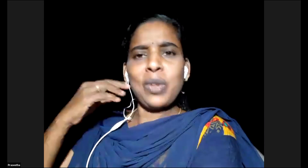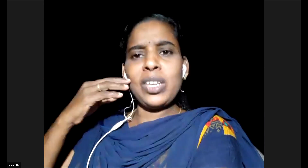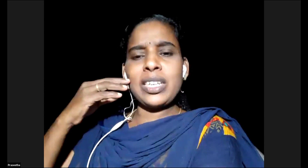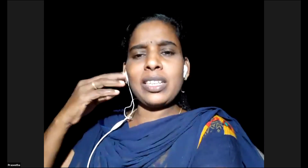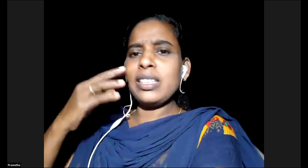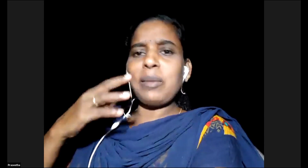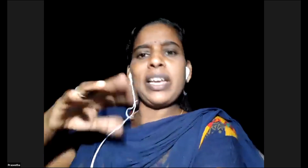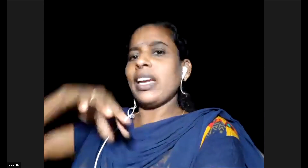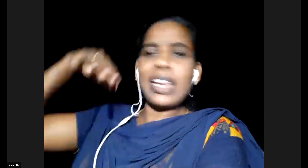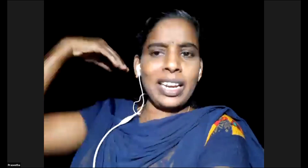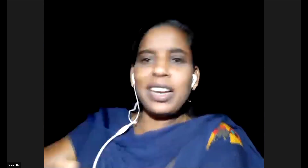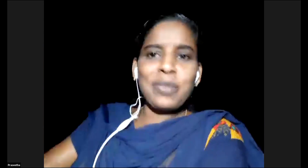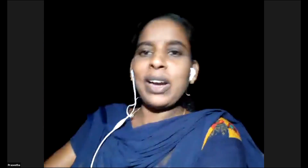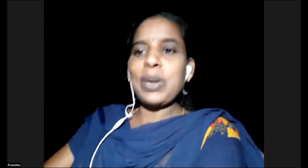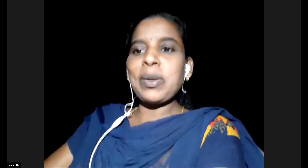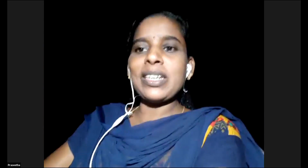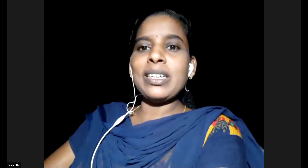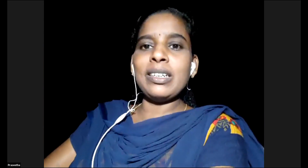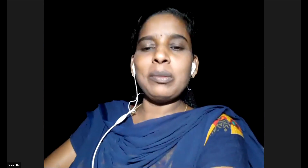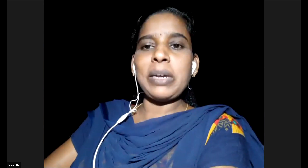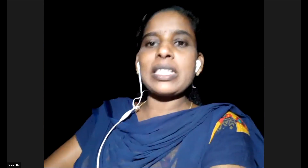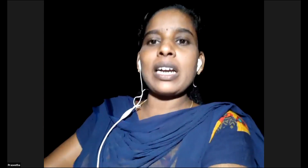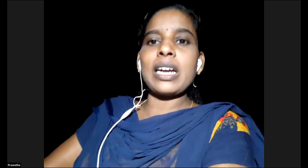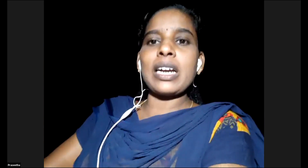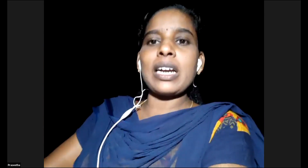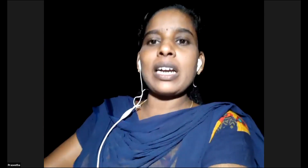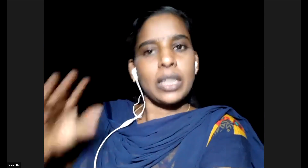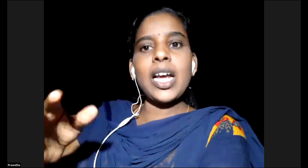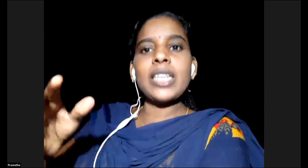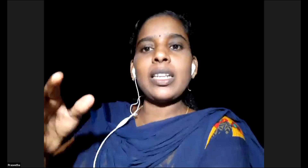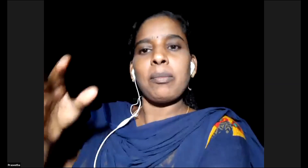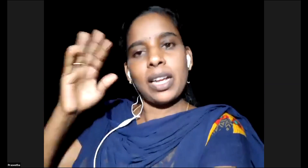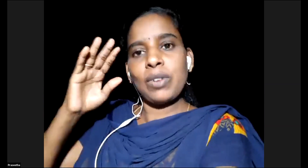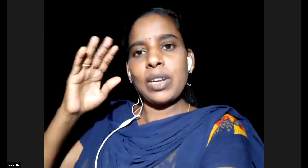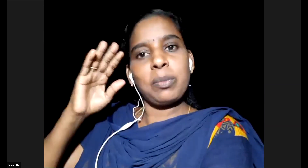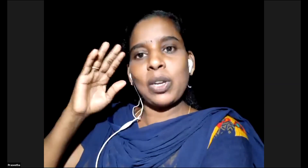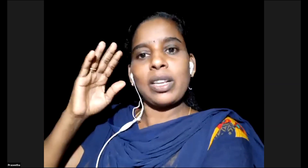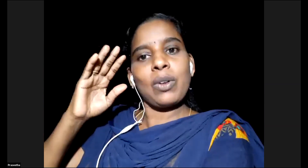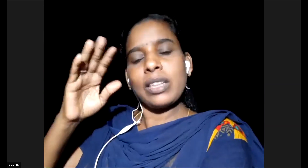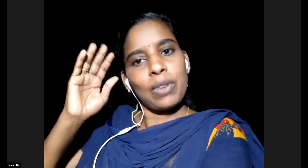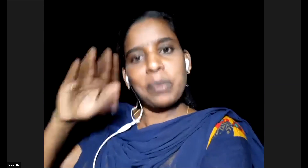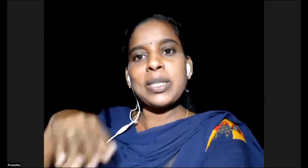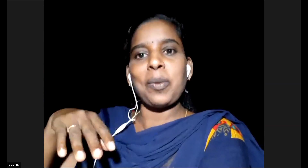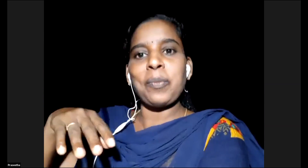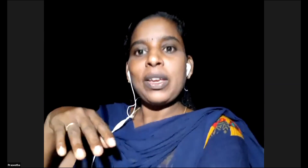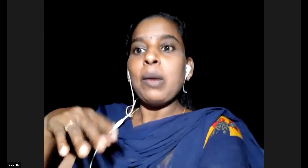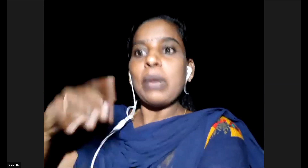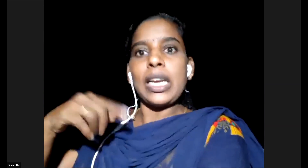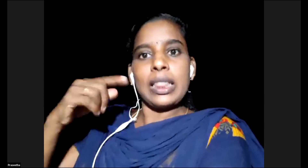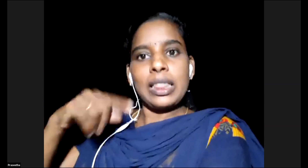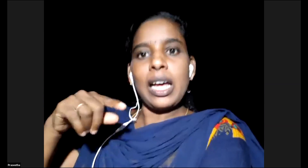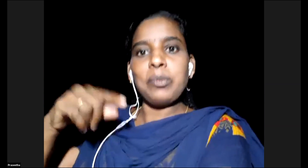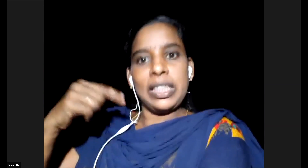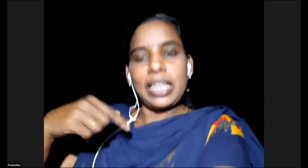നമ്മൾ ഉദ്ദേശിക്കുന്നത് നമ്മൾ എങ്ങനെയെങ്കിലും അവരെ പറഞ്ഞ് മനസ്സിലാക്കാൻ ശ്രമിച്ചാൽ അത് ഇന്നതാണ്, നമ്മുടെ അറിവ് പൊട്ടത്തരമാണെന്ന് അവർക്ക് മനസ്സിലാവും.